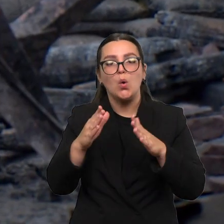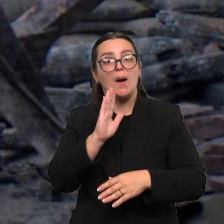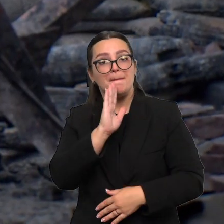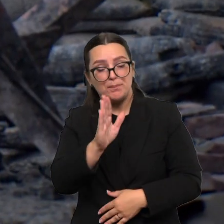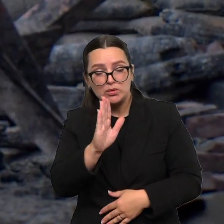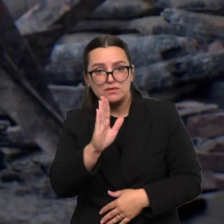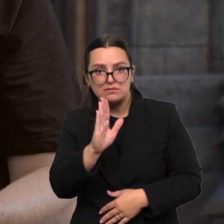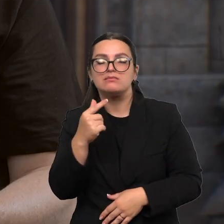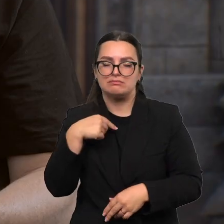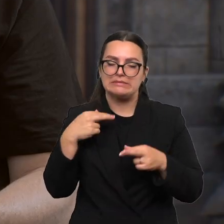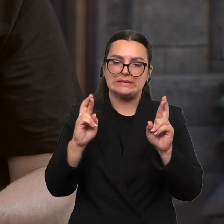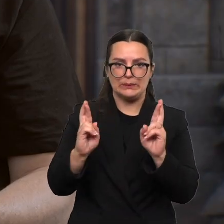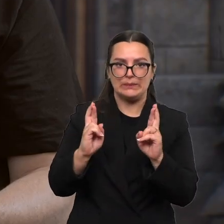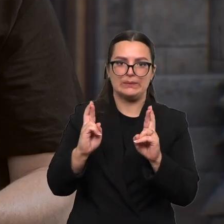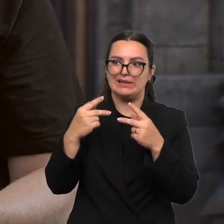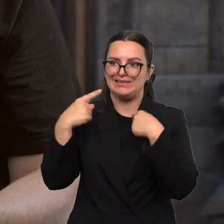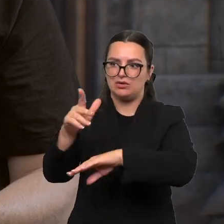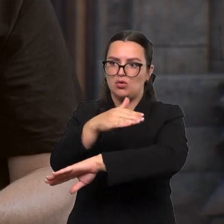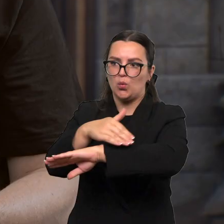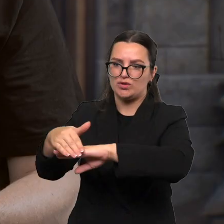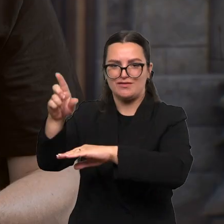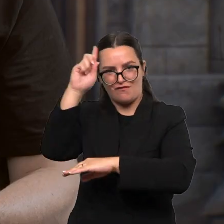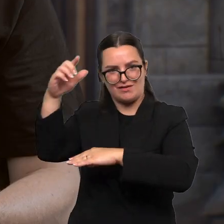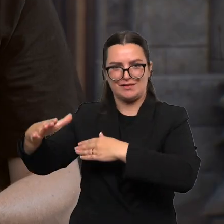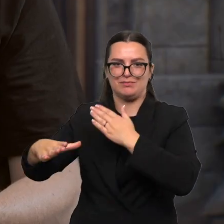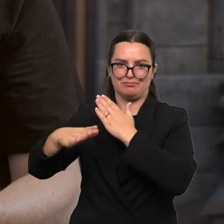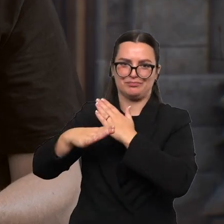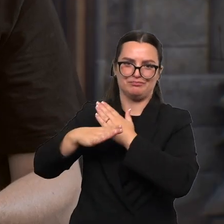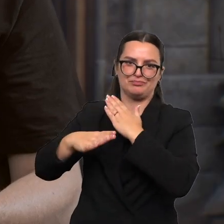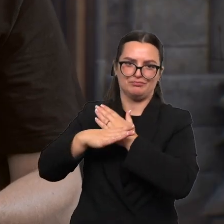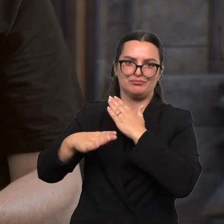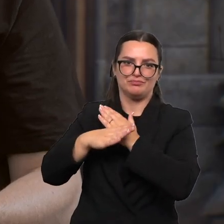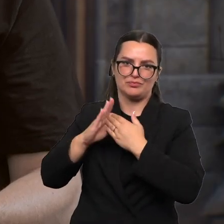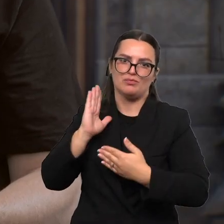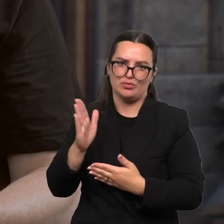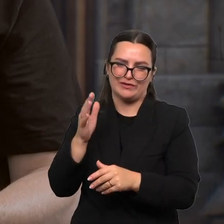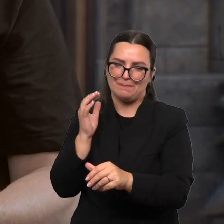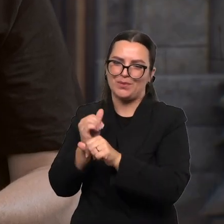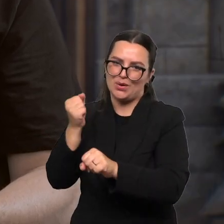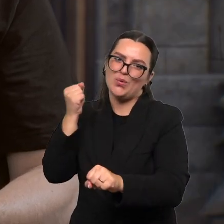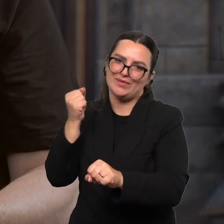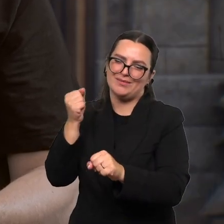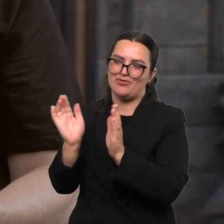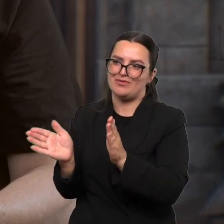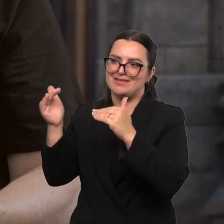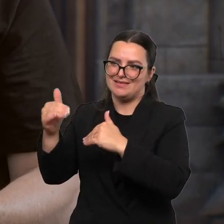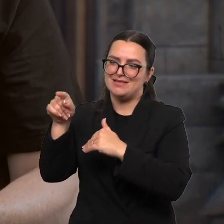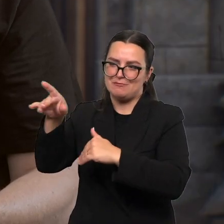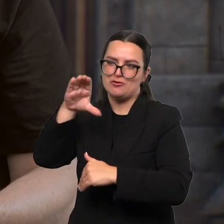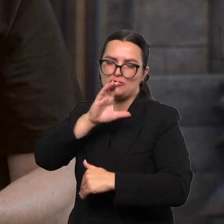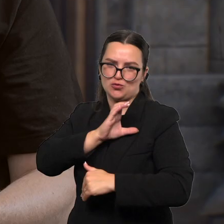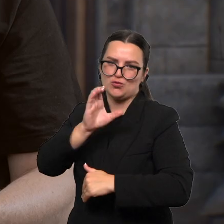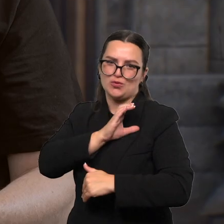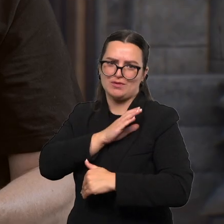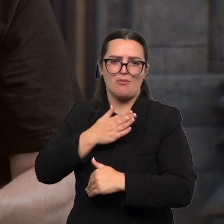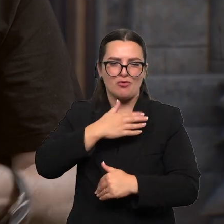nebus tokių iššūkių mums, tikėkime, bet jeigu jie atsitiktų, tai draudimo sistemos egzistuoja ir jos yra pakankamai